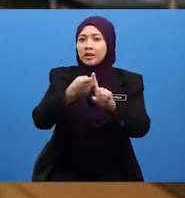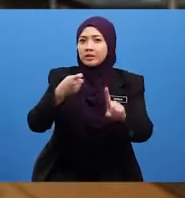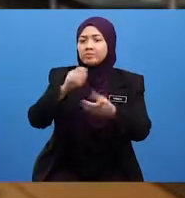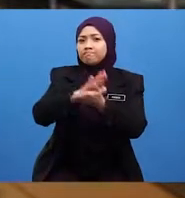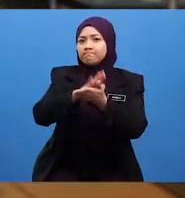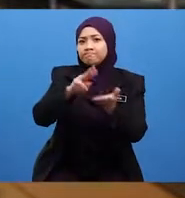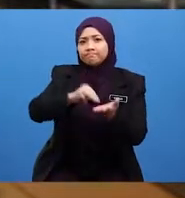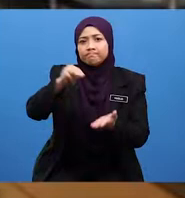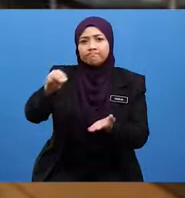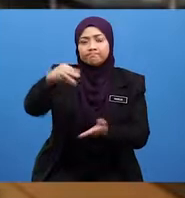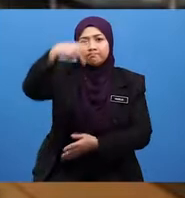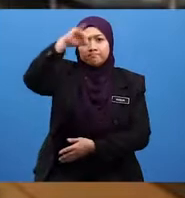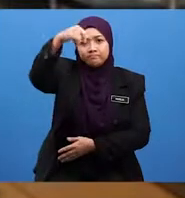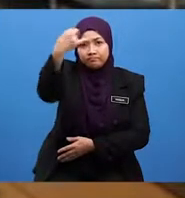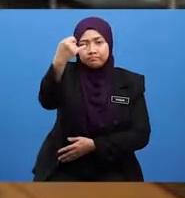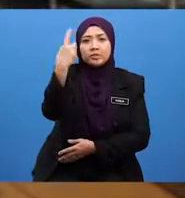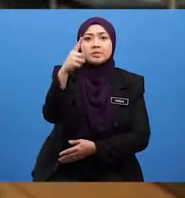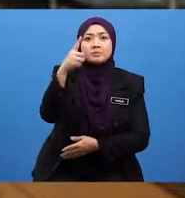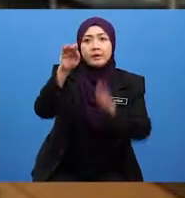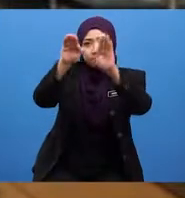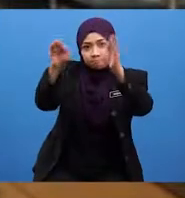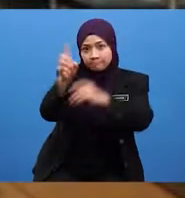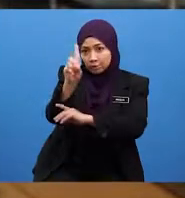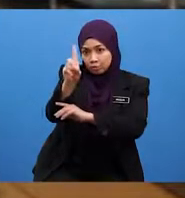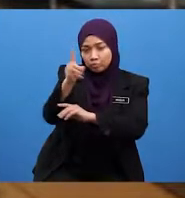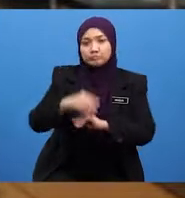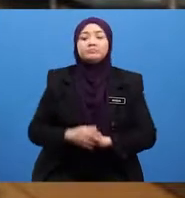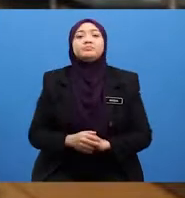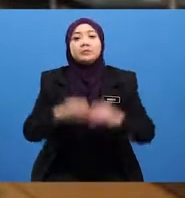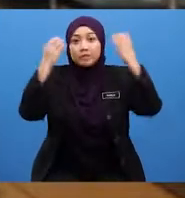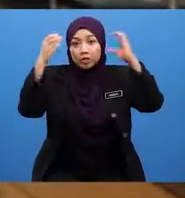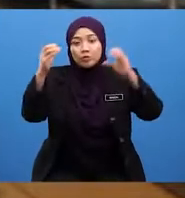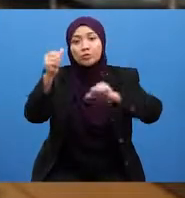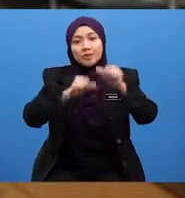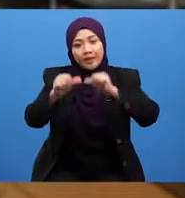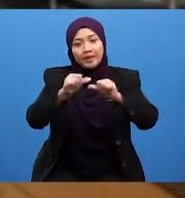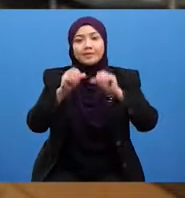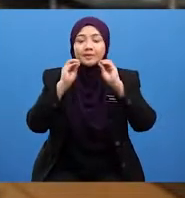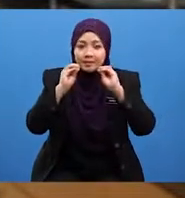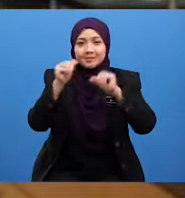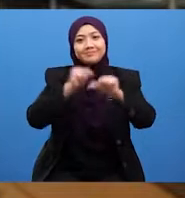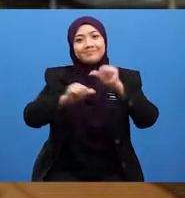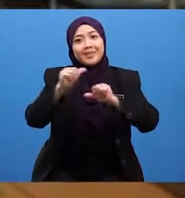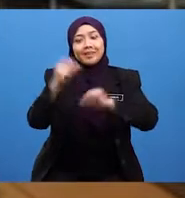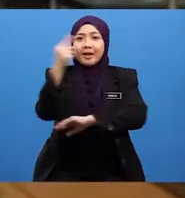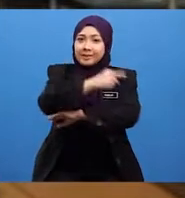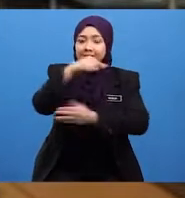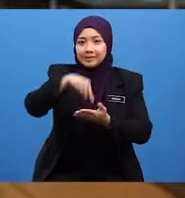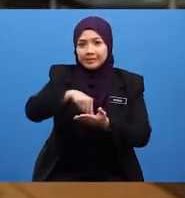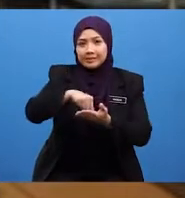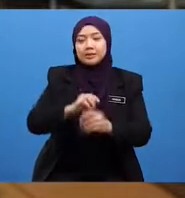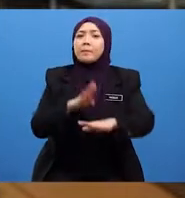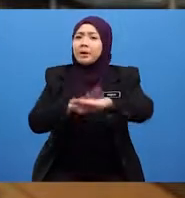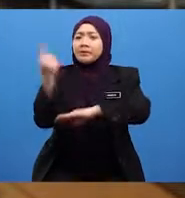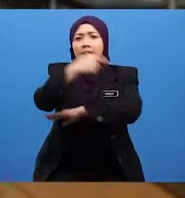SMK Putrajaya Presin 11-1 sebagai cikgu sains anda untuk hari ini. Pada hari ini,